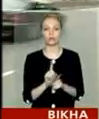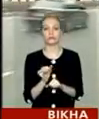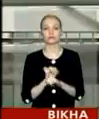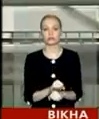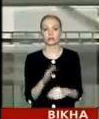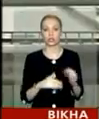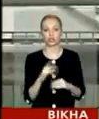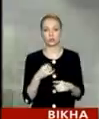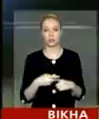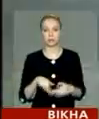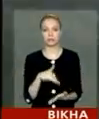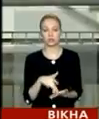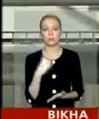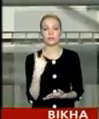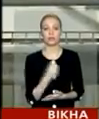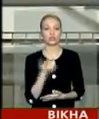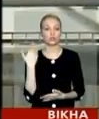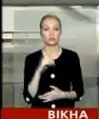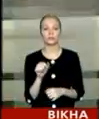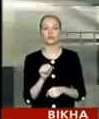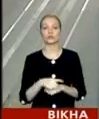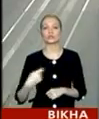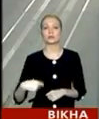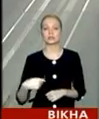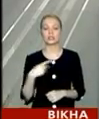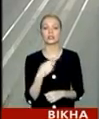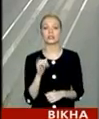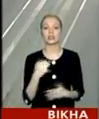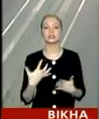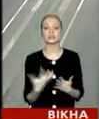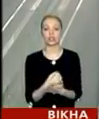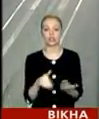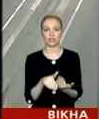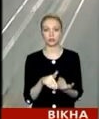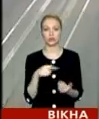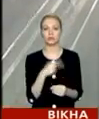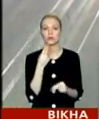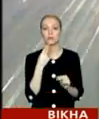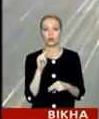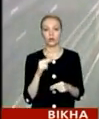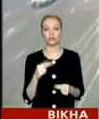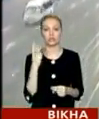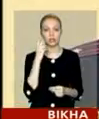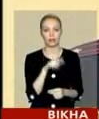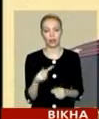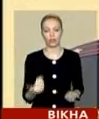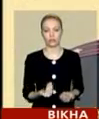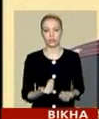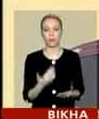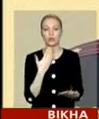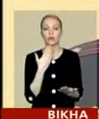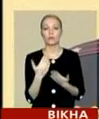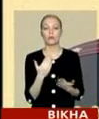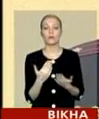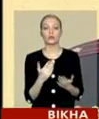чи не пів міста. Два тижні тому, за дорученням президента, ДАІ знайшла способу полегшити киянам життя. По поводу